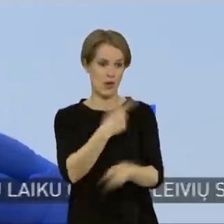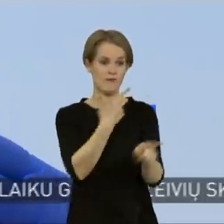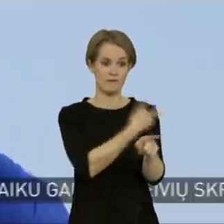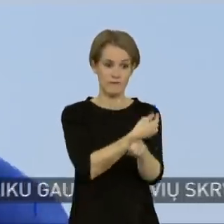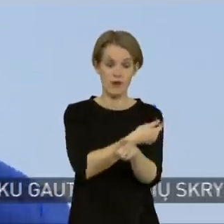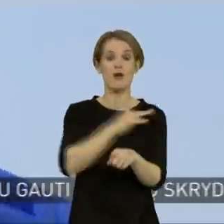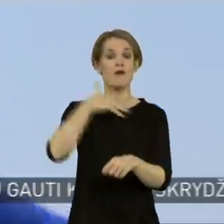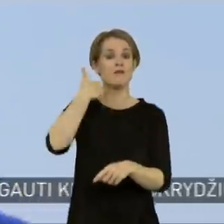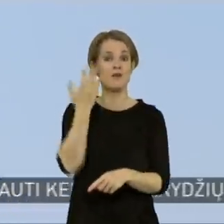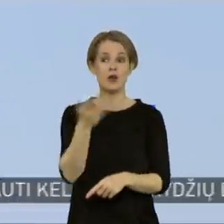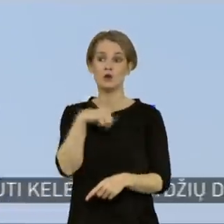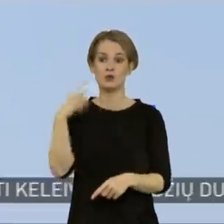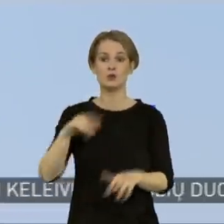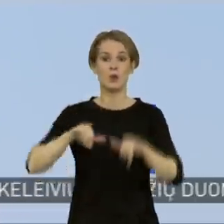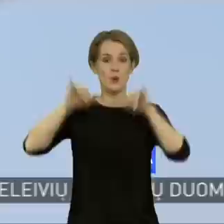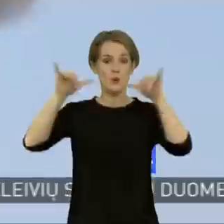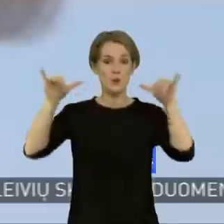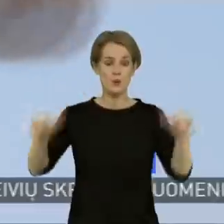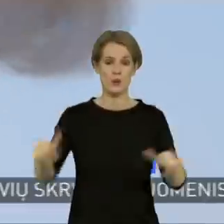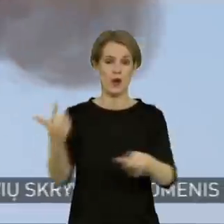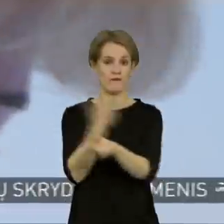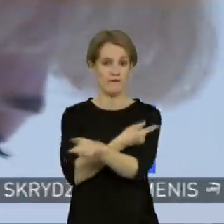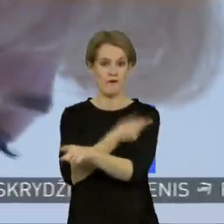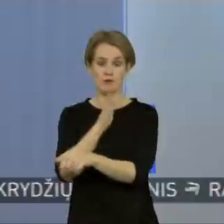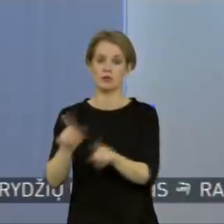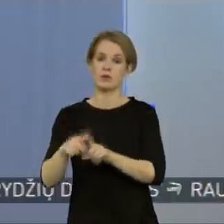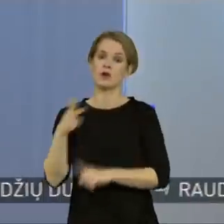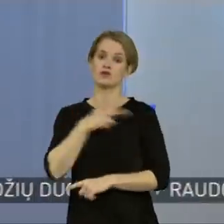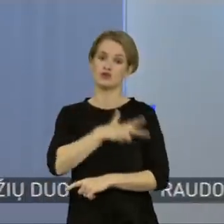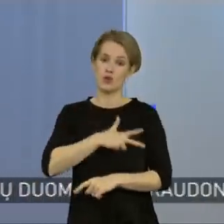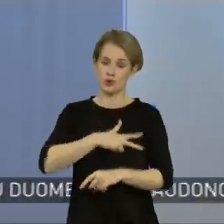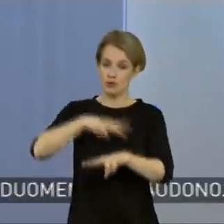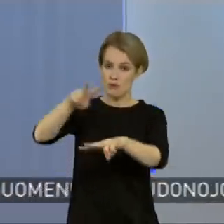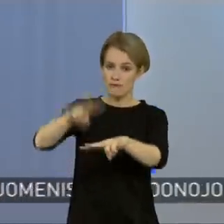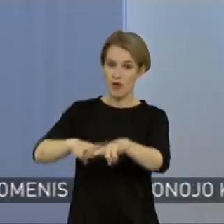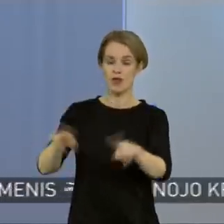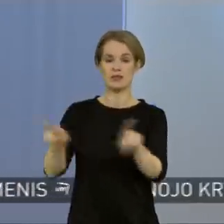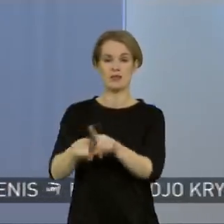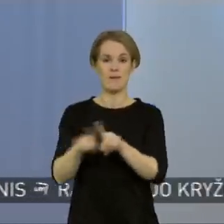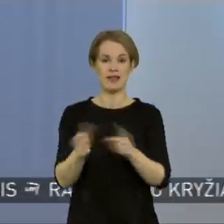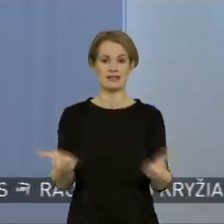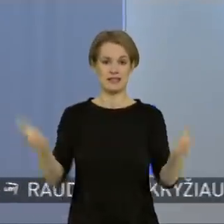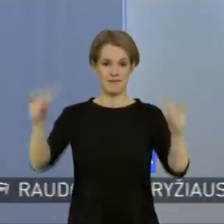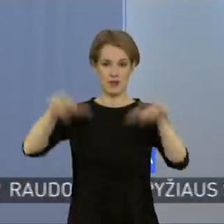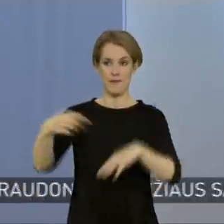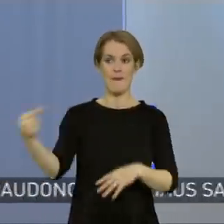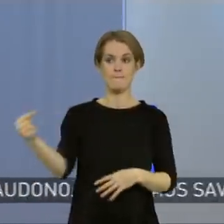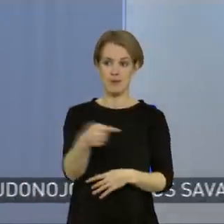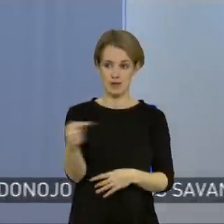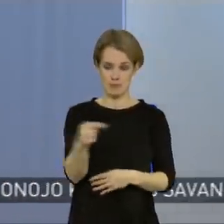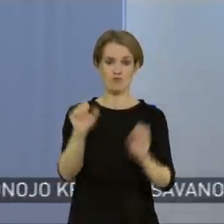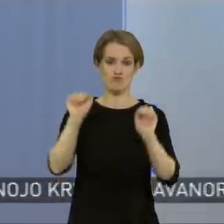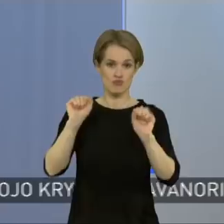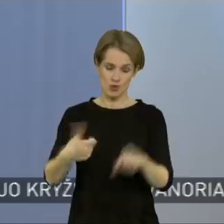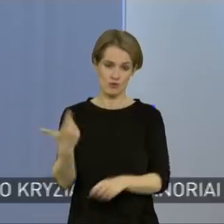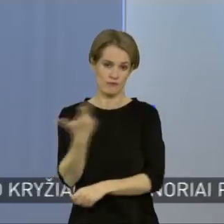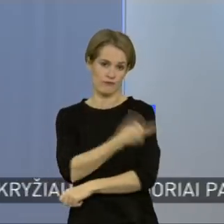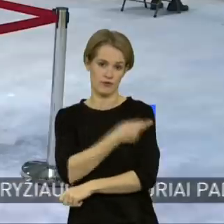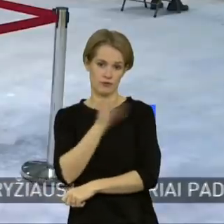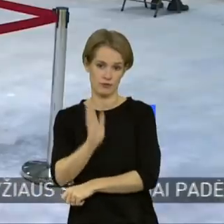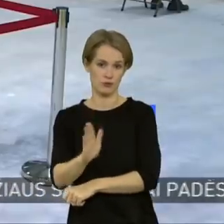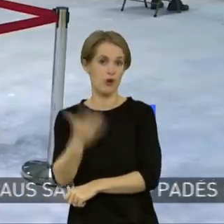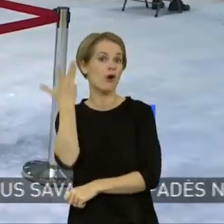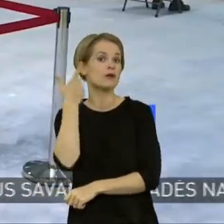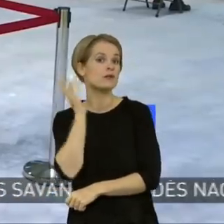žmonių, skiepijimo centrus ketina atidaryti sodros skyriuose bei savivaldybės pirmame aukšte. Svarstoma, kad to gali prireikti kovo